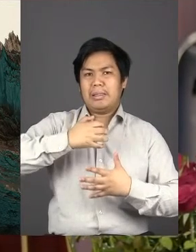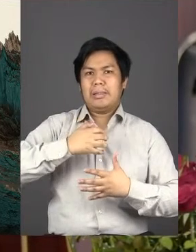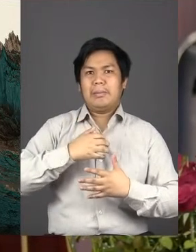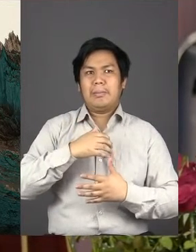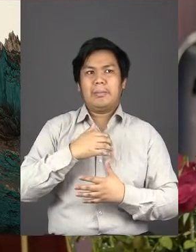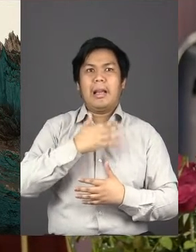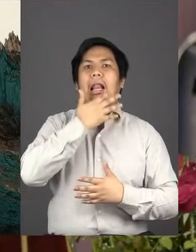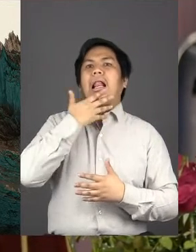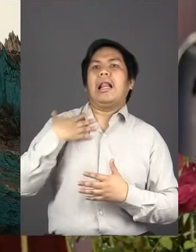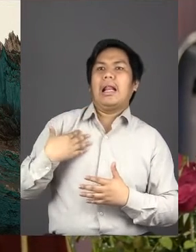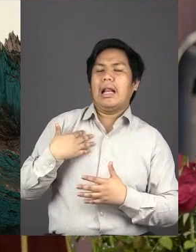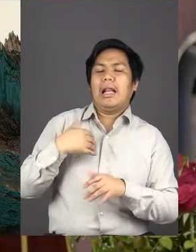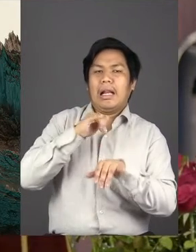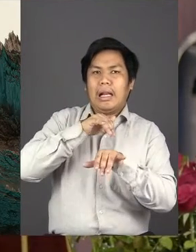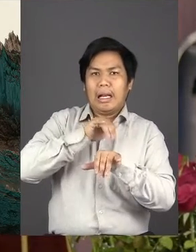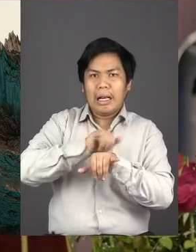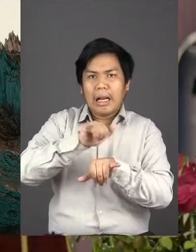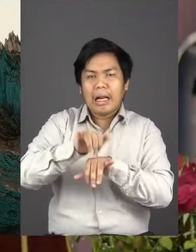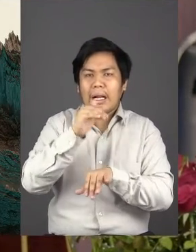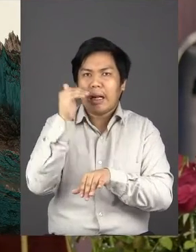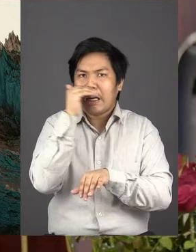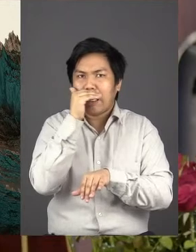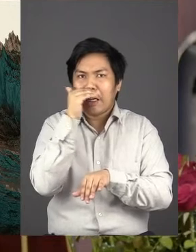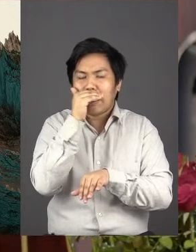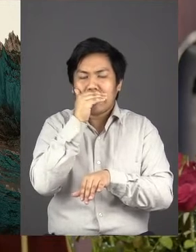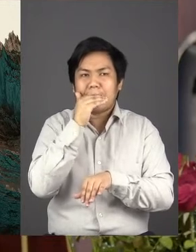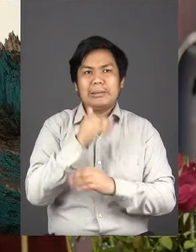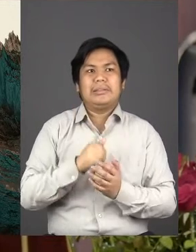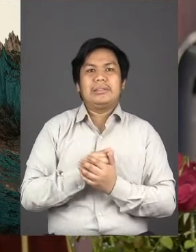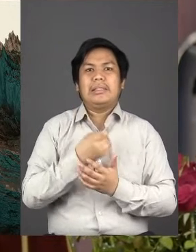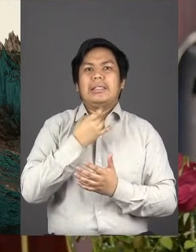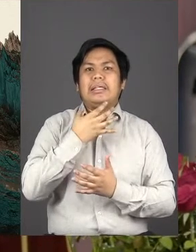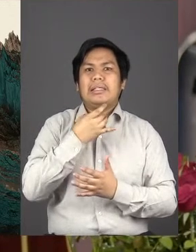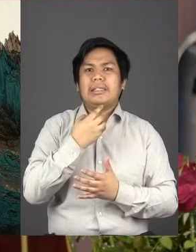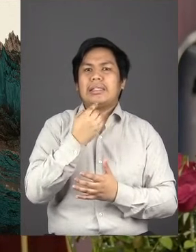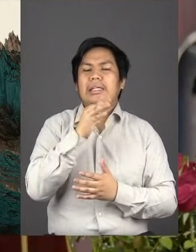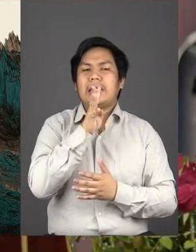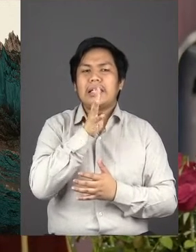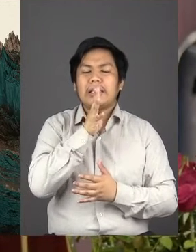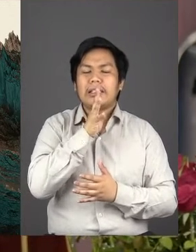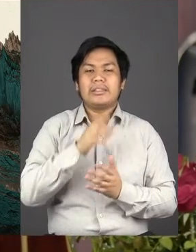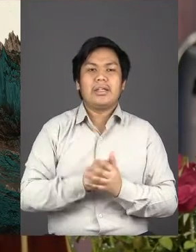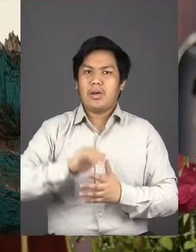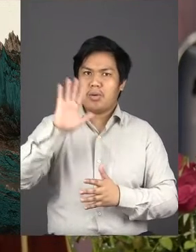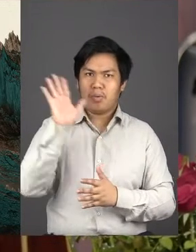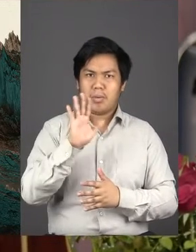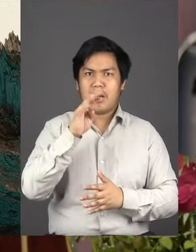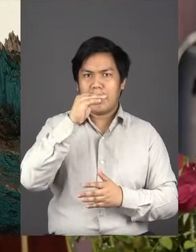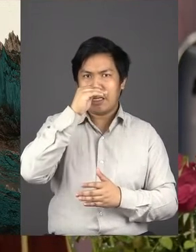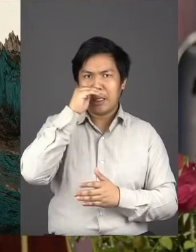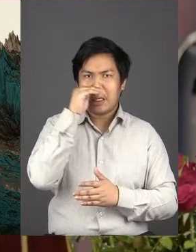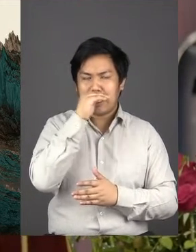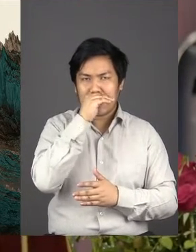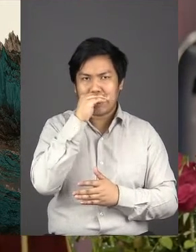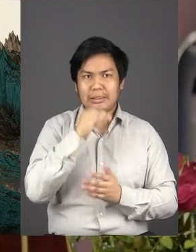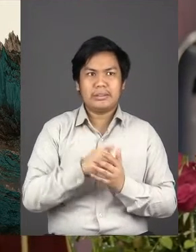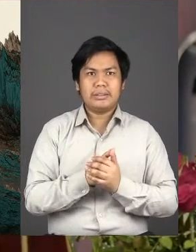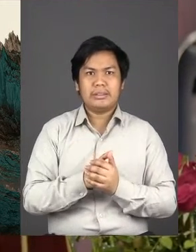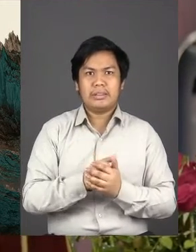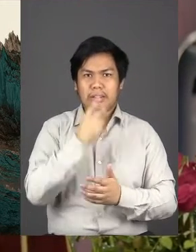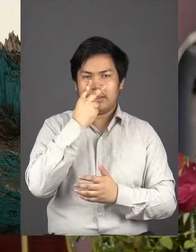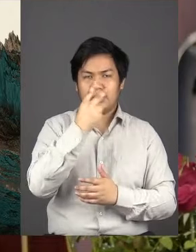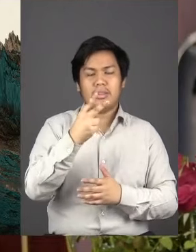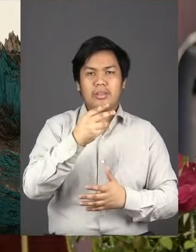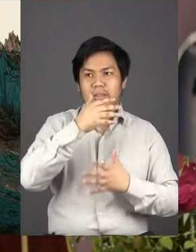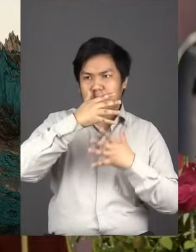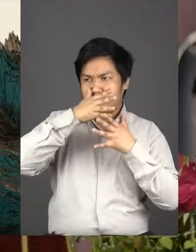malice, slander, and obscene talk from your mouth. Do not lie to one another, seeing that you have put